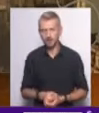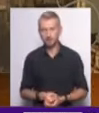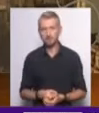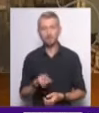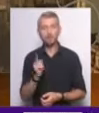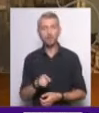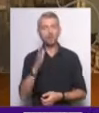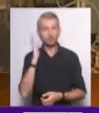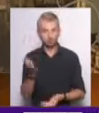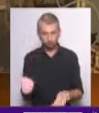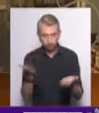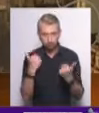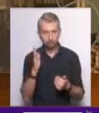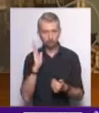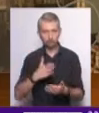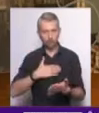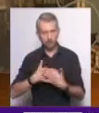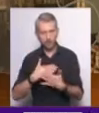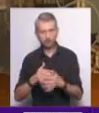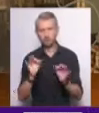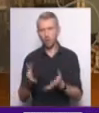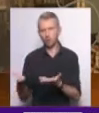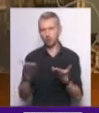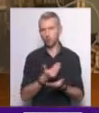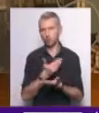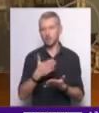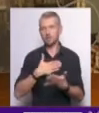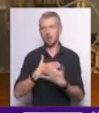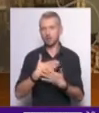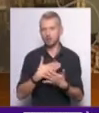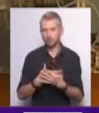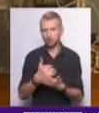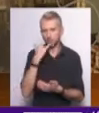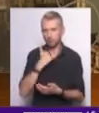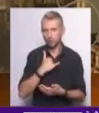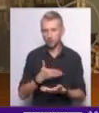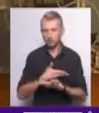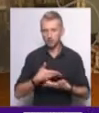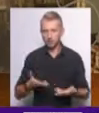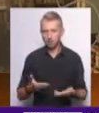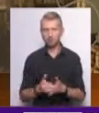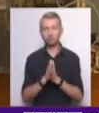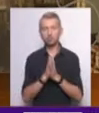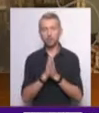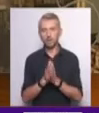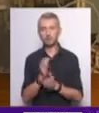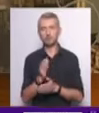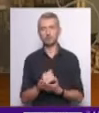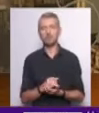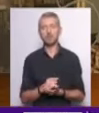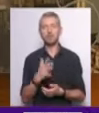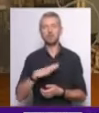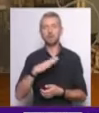Тому будьмо активними. І, звичайно, я запрошую вас активно долучатися до нашої прямоефірної дискусії. Будь ласка, я ще раз нагадаю, ми